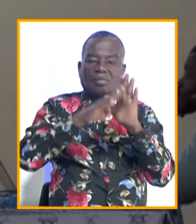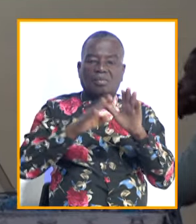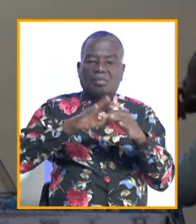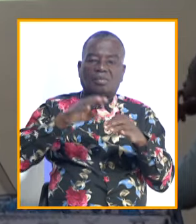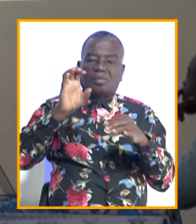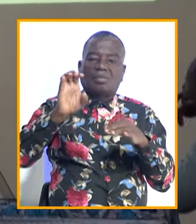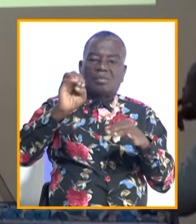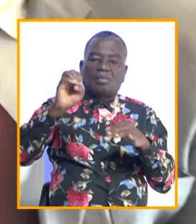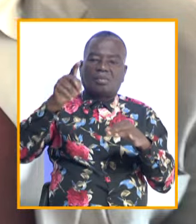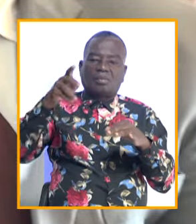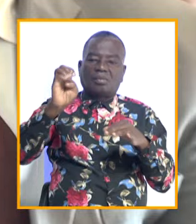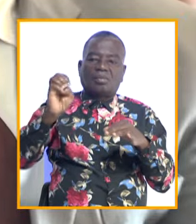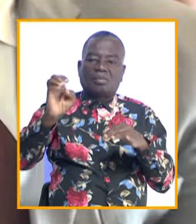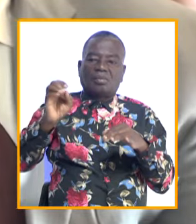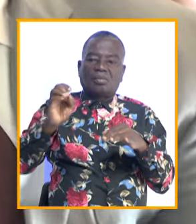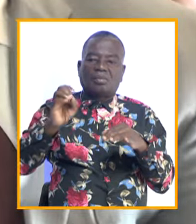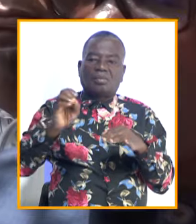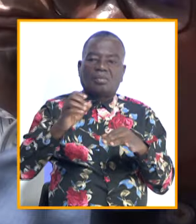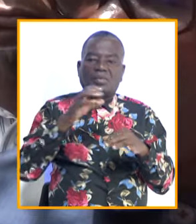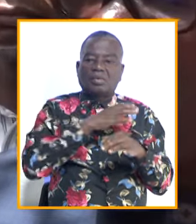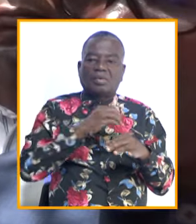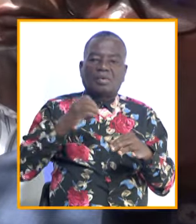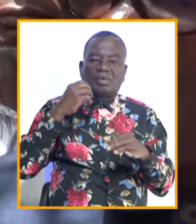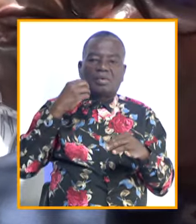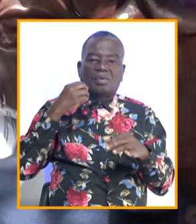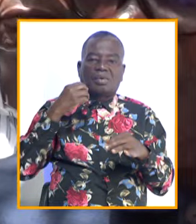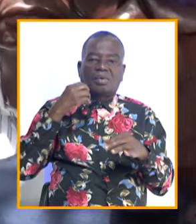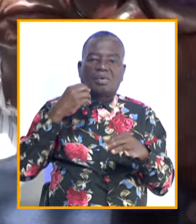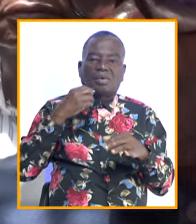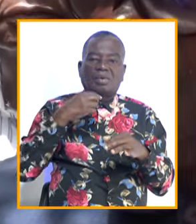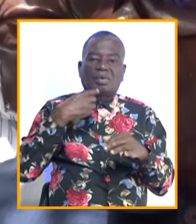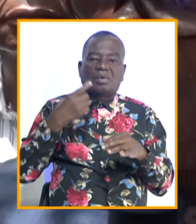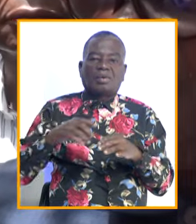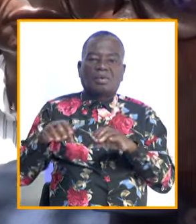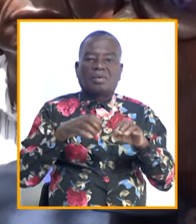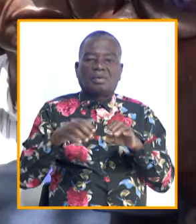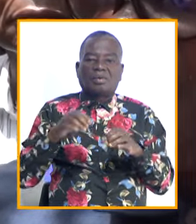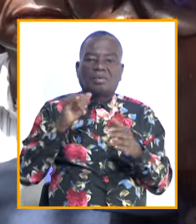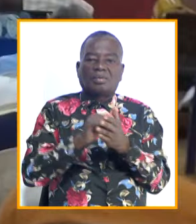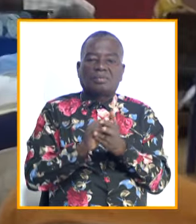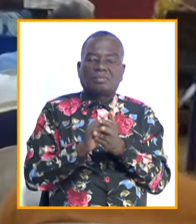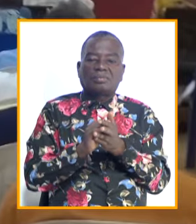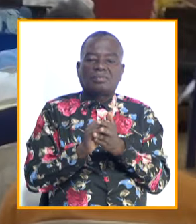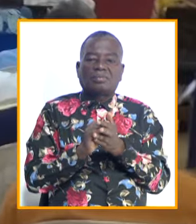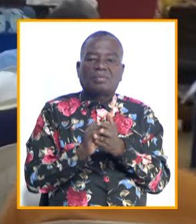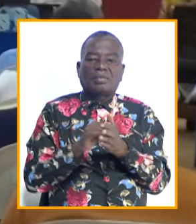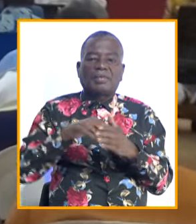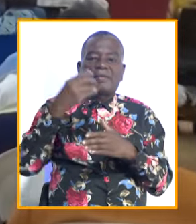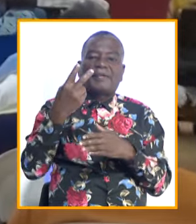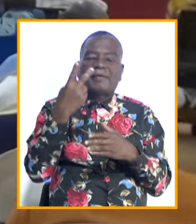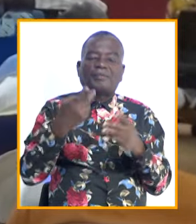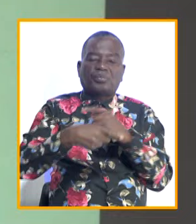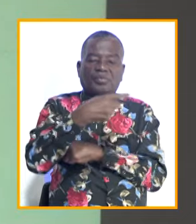CEPE et du BEPC, l'ADRENA tire la sonnette d'alarme, d'où la tenue de cet atelier régional. Après 2 jours